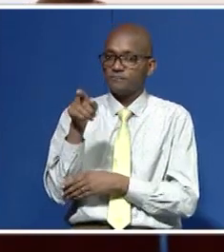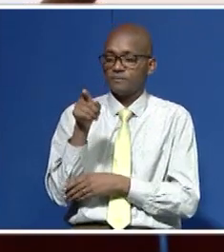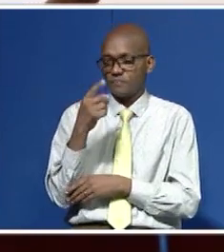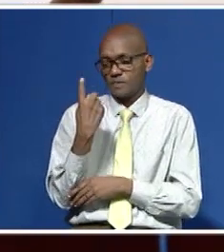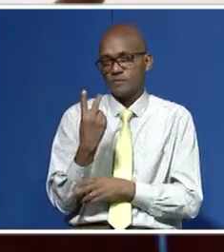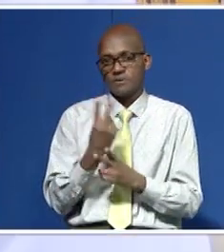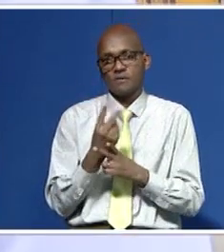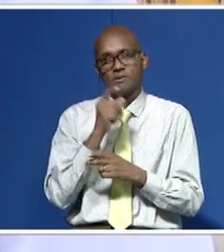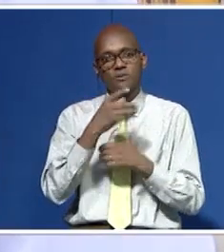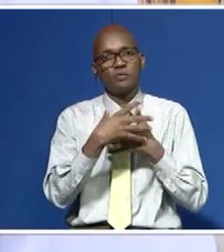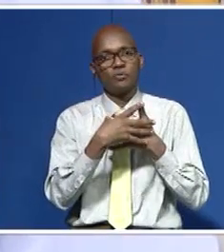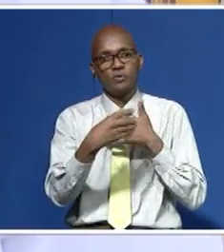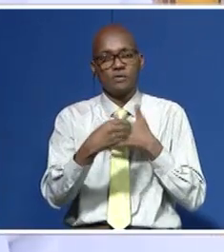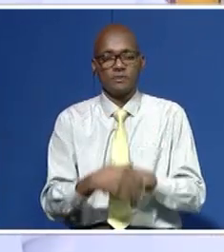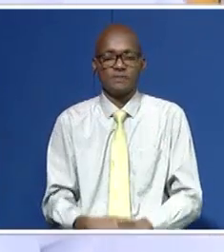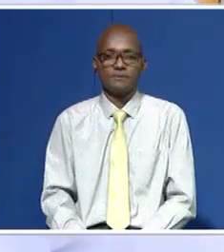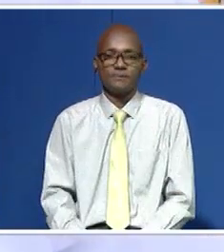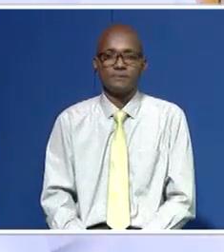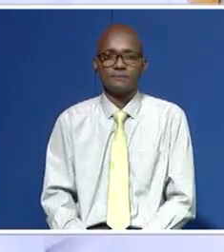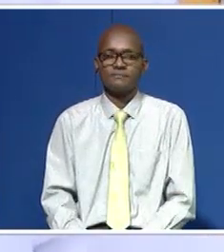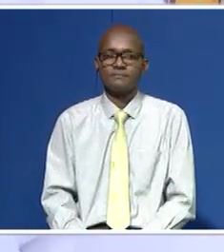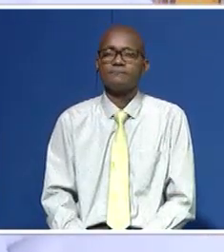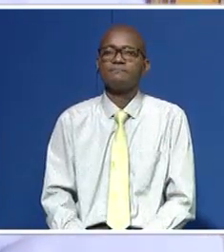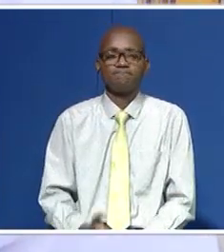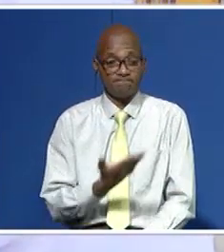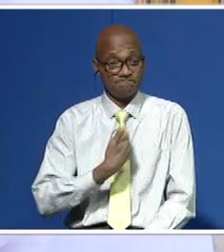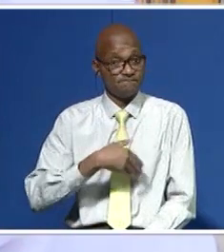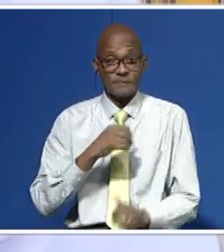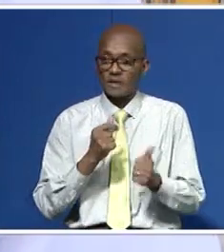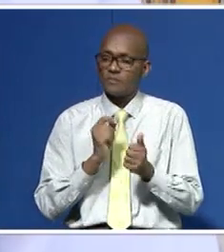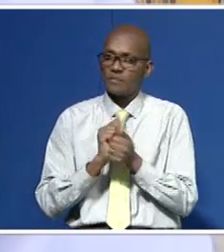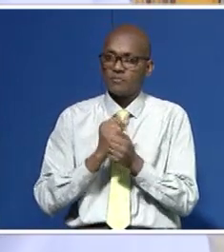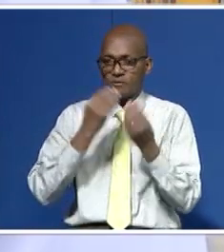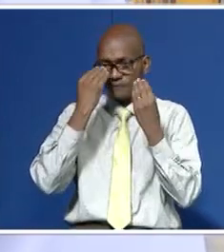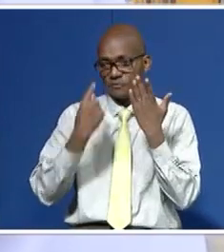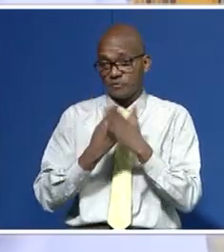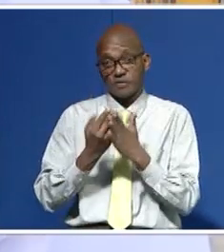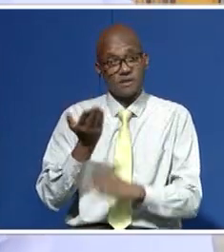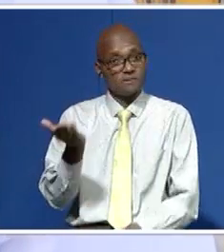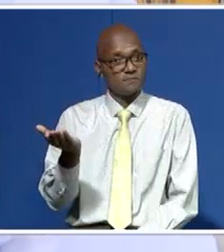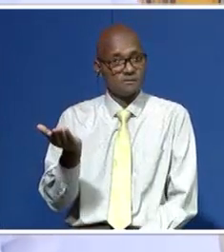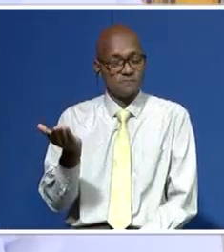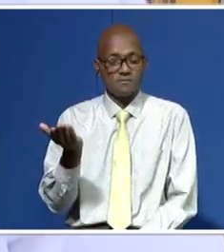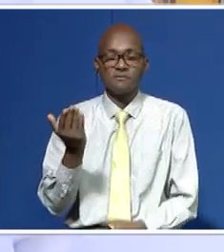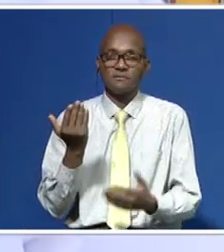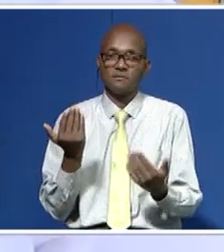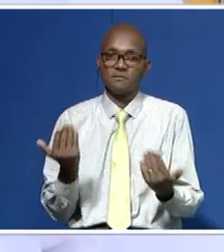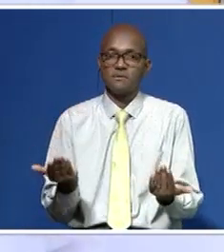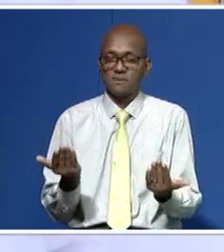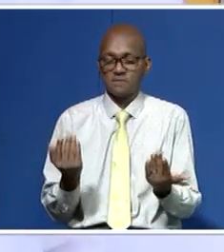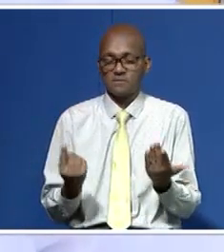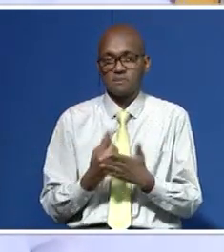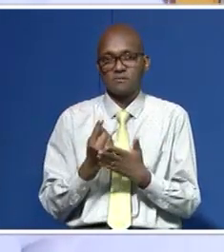watu wa kuigwa. Tulikuwa bado tuna mambo mengi ya kujifunza kutoka kwake. Na kwa bahati nzuri, kwa kariba ya Mwenyezi